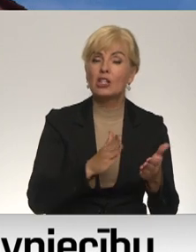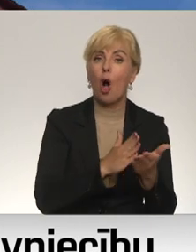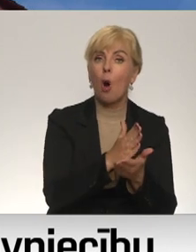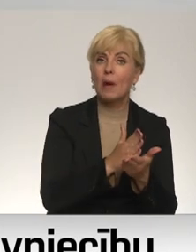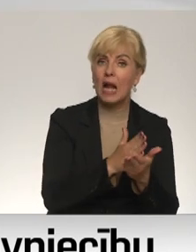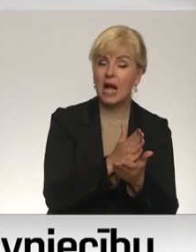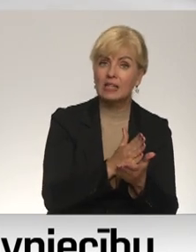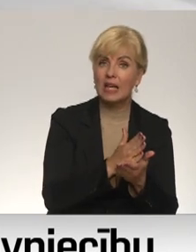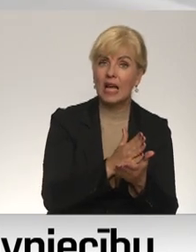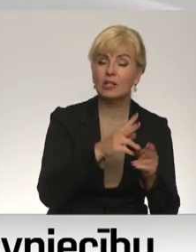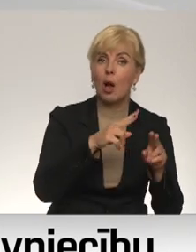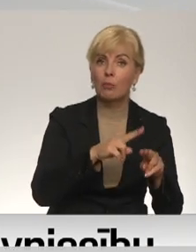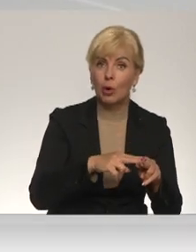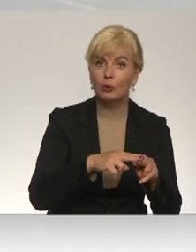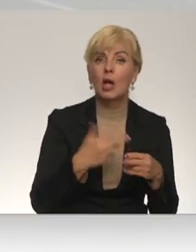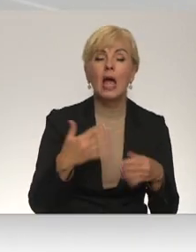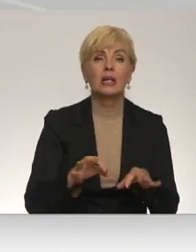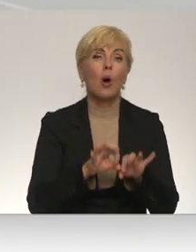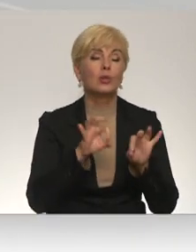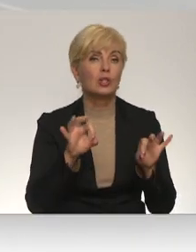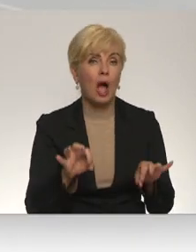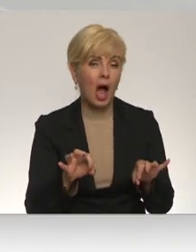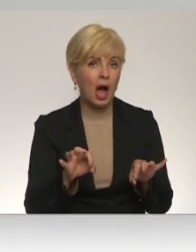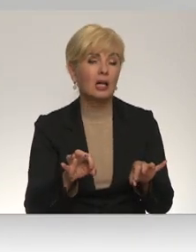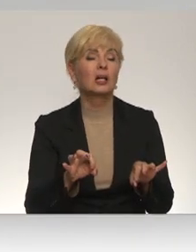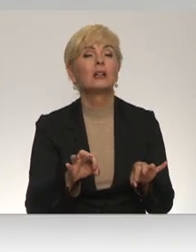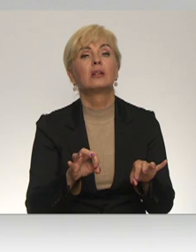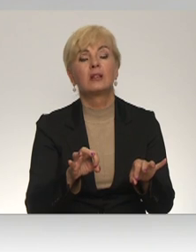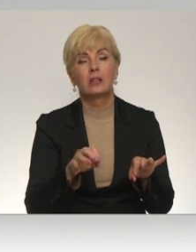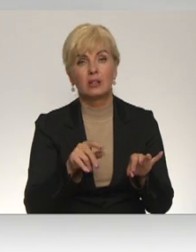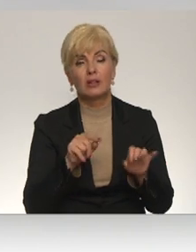Ir jau spērta soļa šajā virzienā, ka